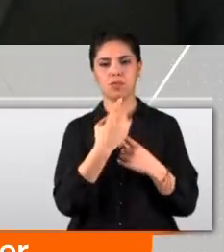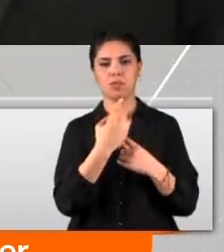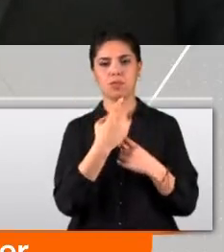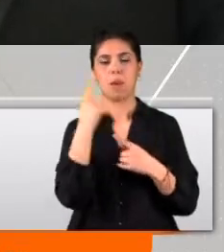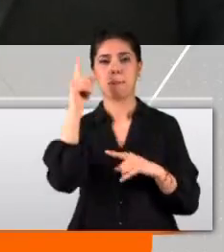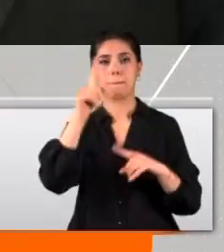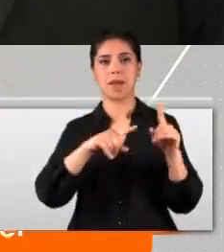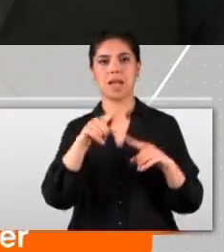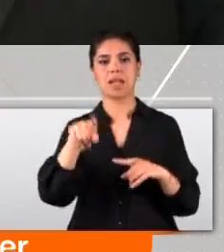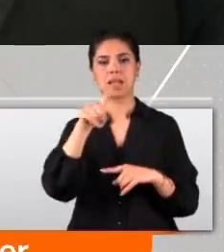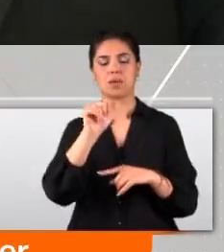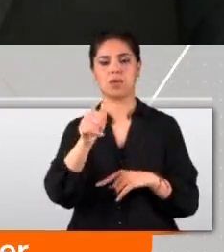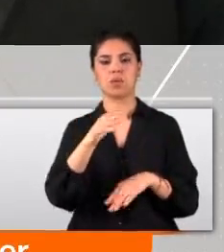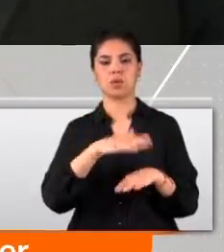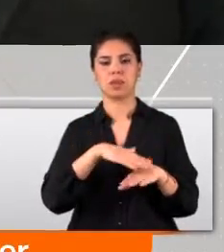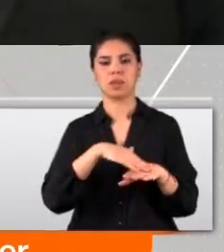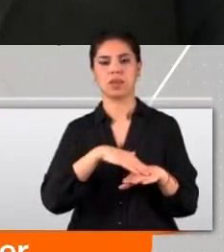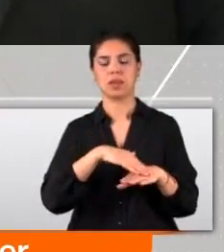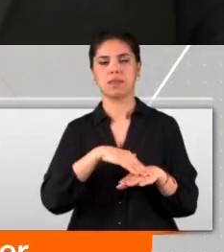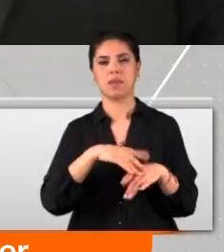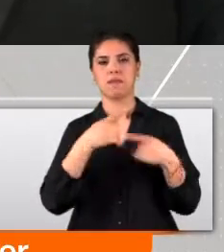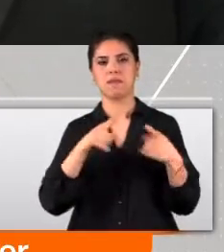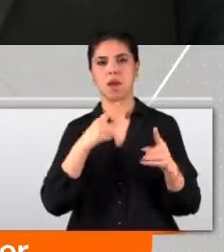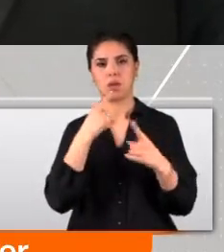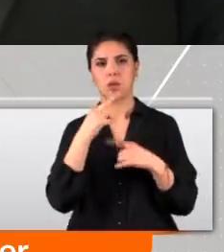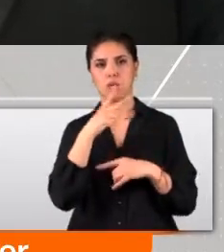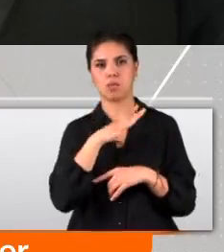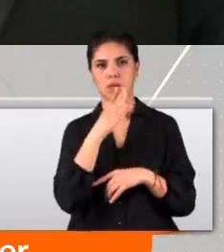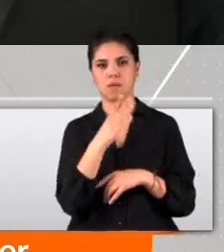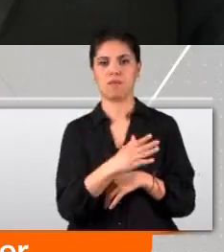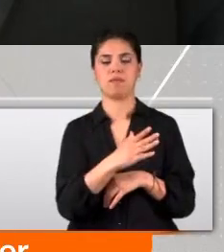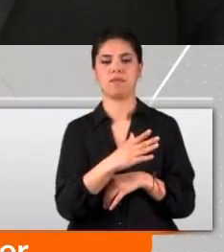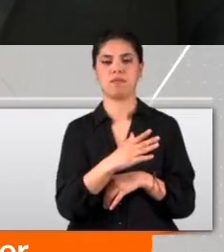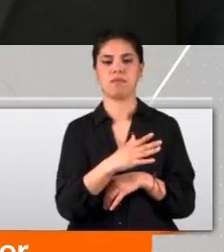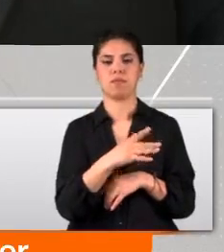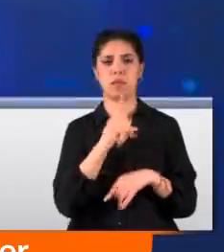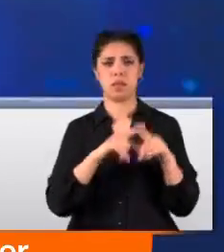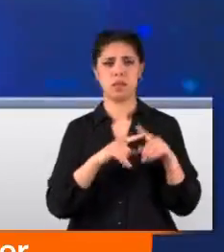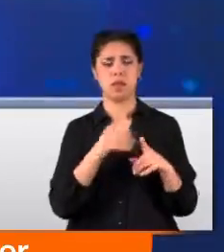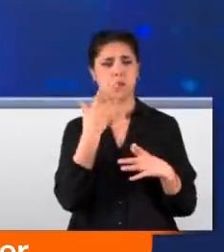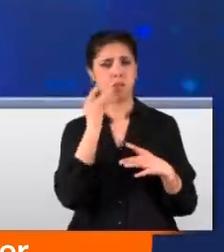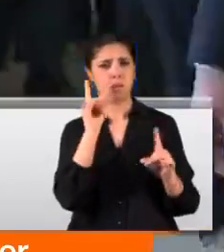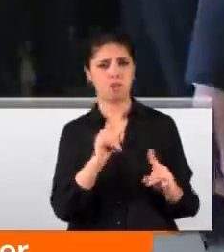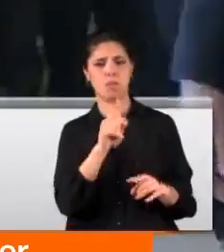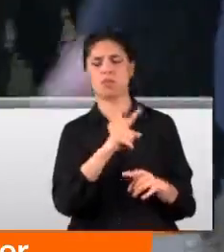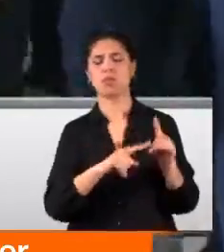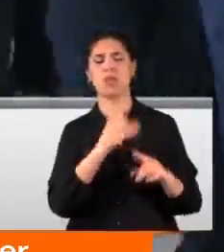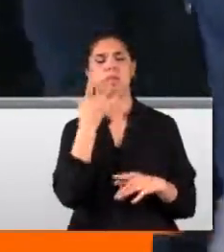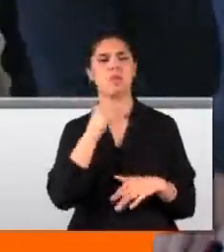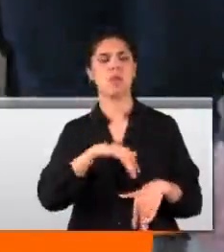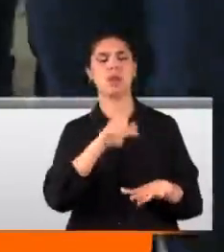görüşenlerden bazıları o gün yaptıklarına taban tabana zıt söylemler duyunca insan siyaset bu muymuş diyor. Siyaset bu değil.